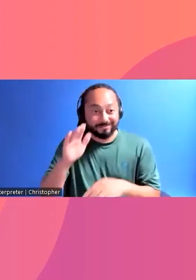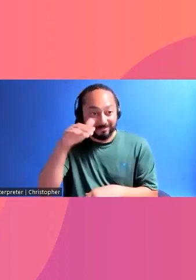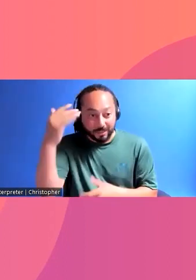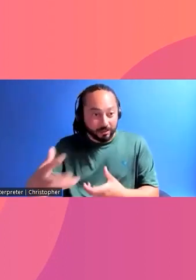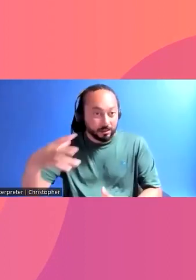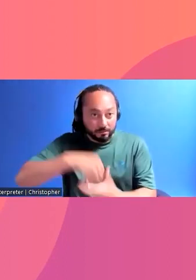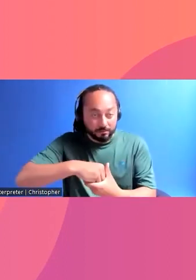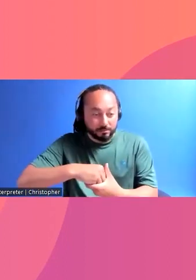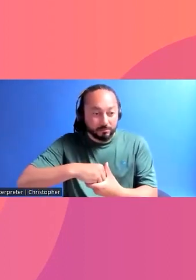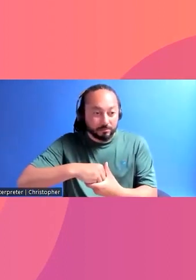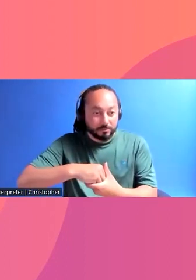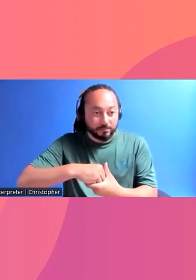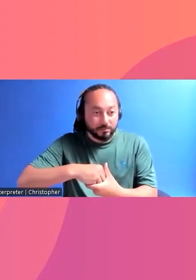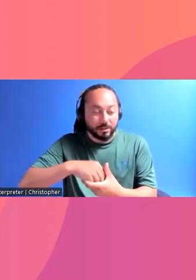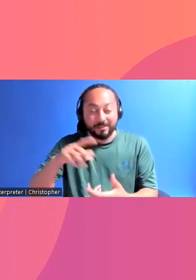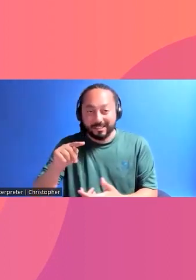La recherche qualitative,